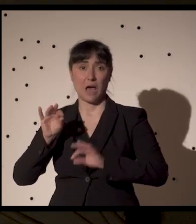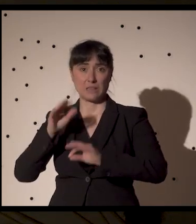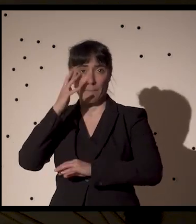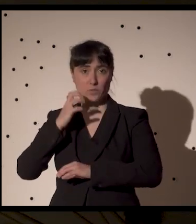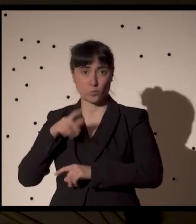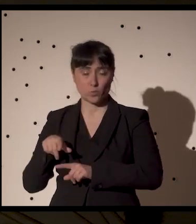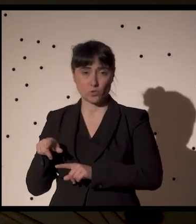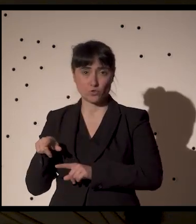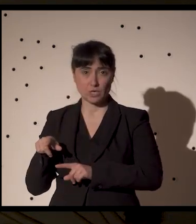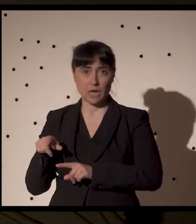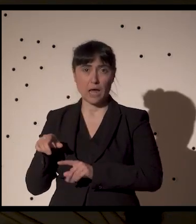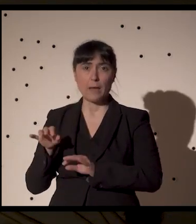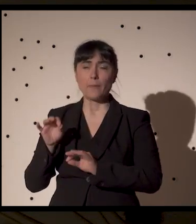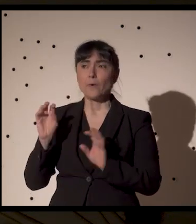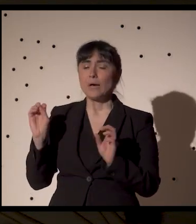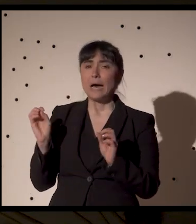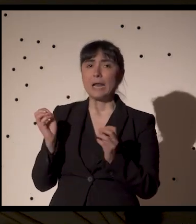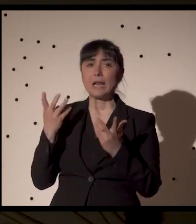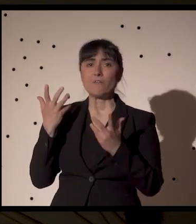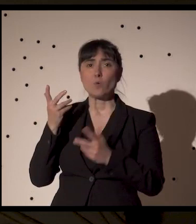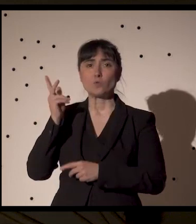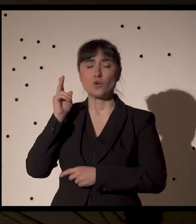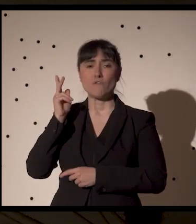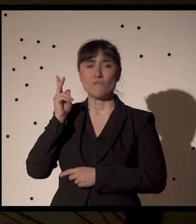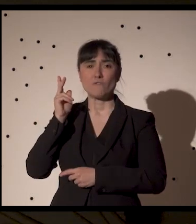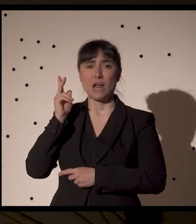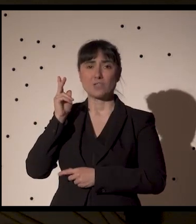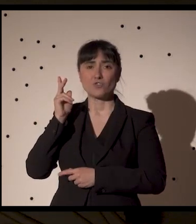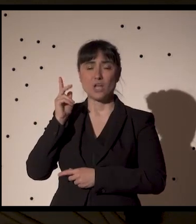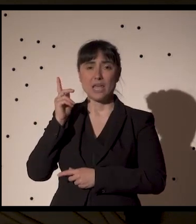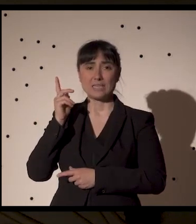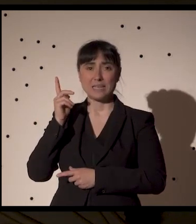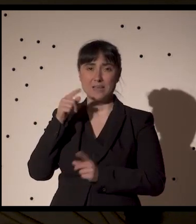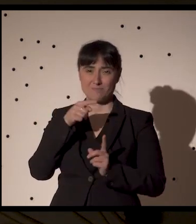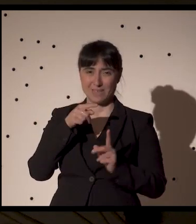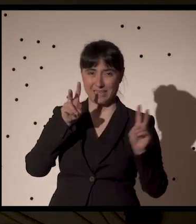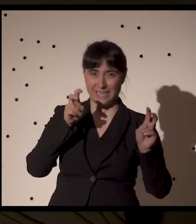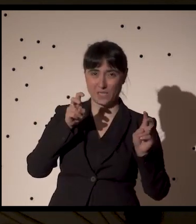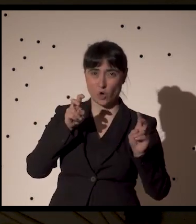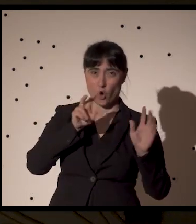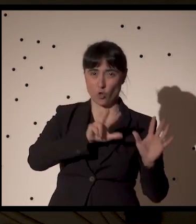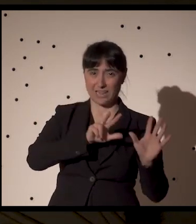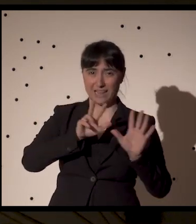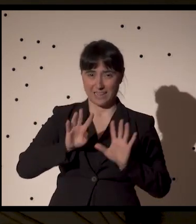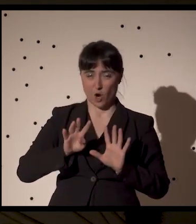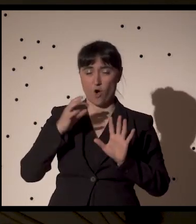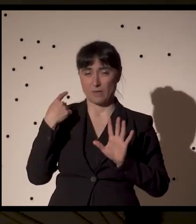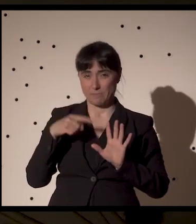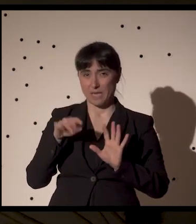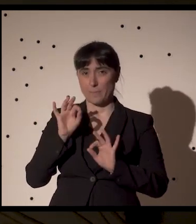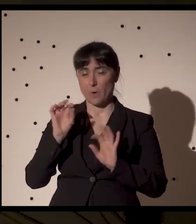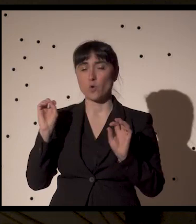della Rivoluzione francese l'89 del titolo e il 1789 e della sua eredità